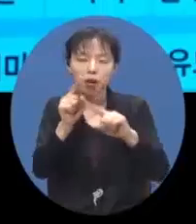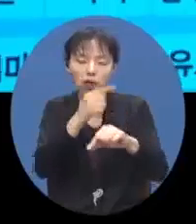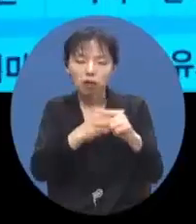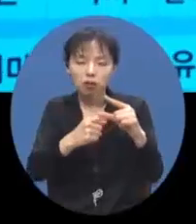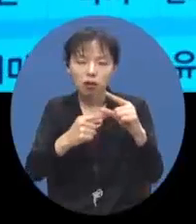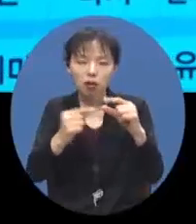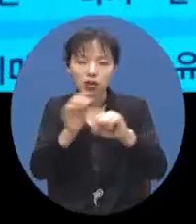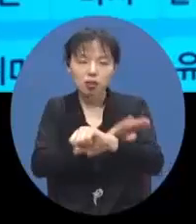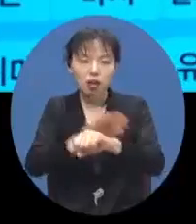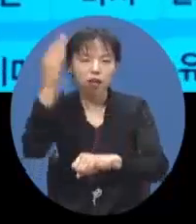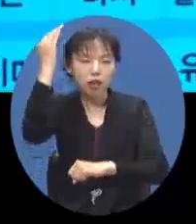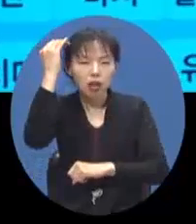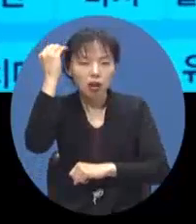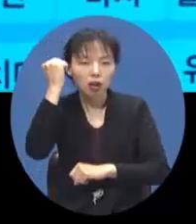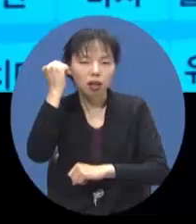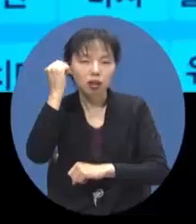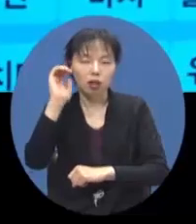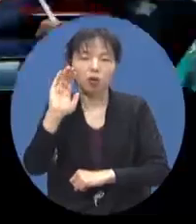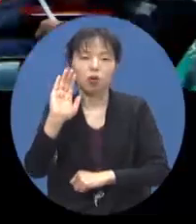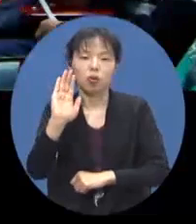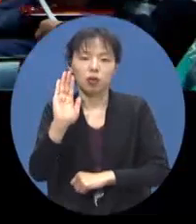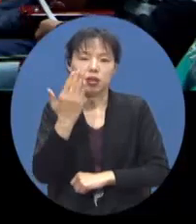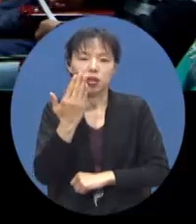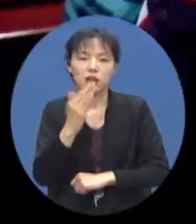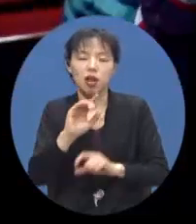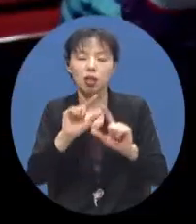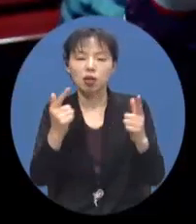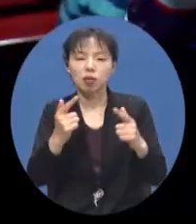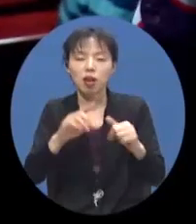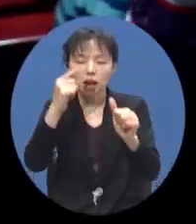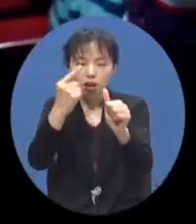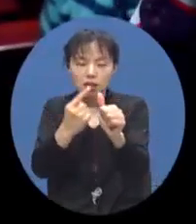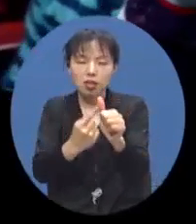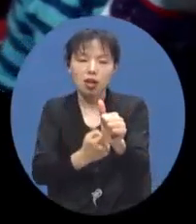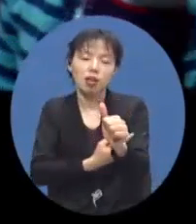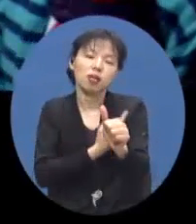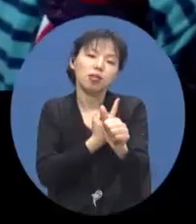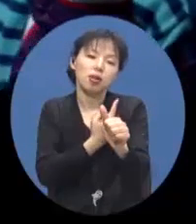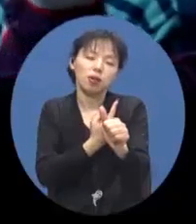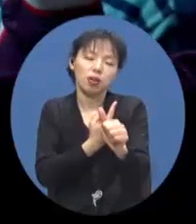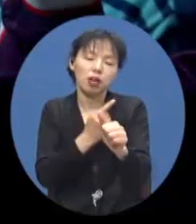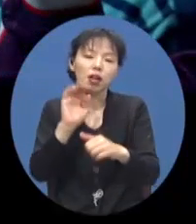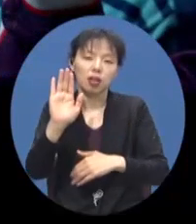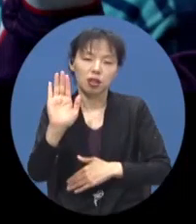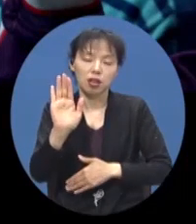싶다고 해서 되는 게 아니라 무언가에 의해서 저절로 그렇게 됐다는 점입니다.